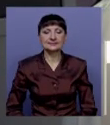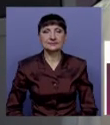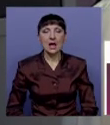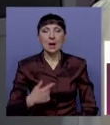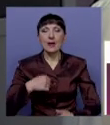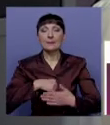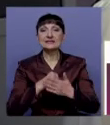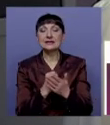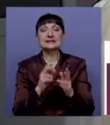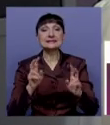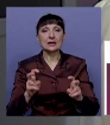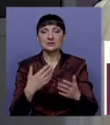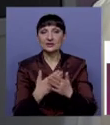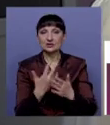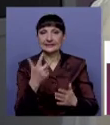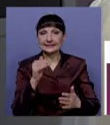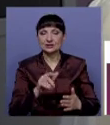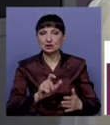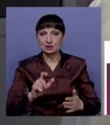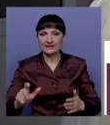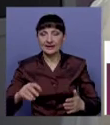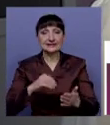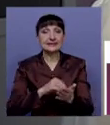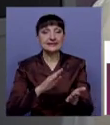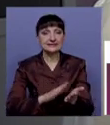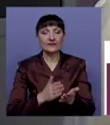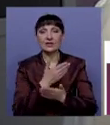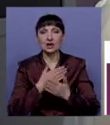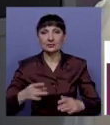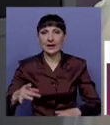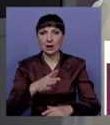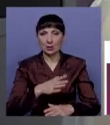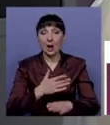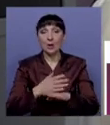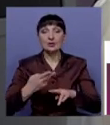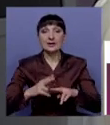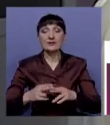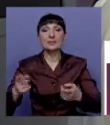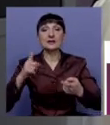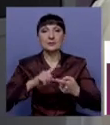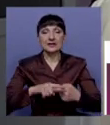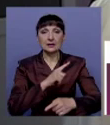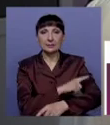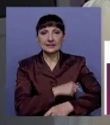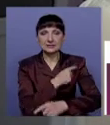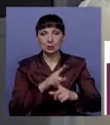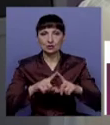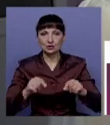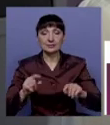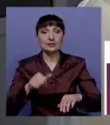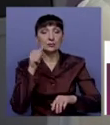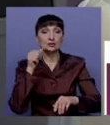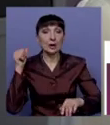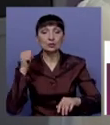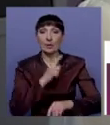Мы определили статус почти 3000 человек, зарегистрированных в нашем районе. После этого прикрепили к медучреждению. Также в прошлом году